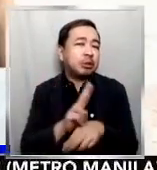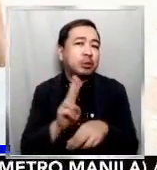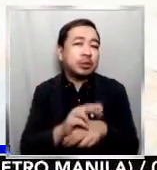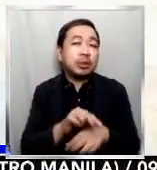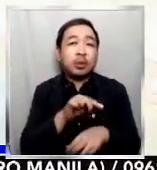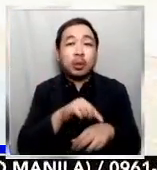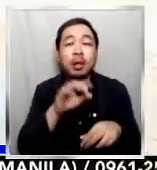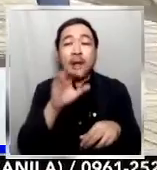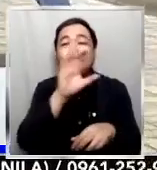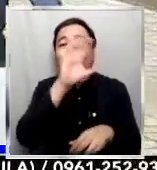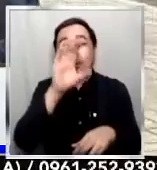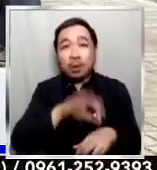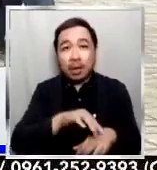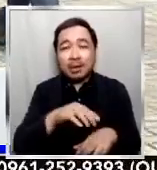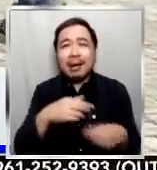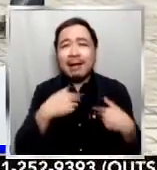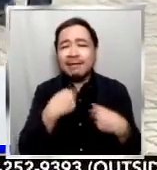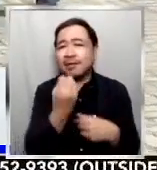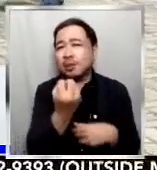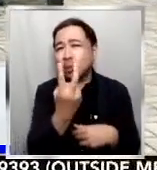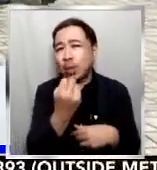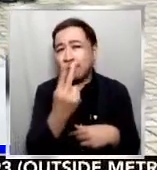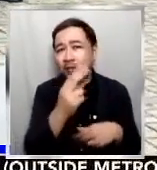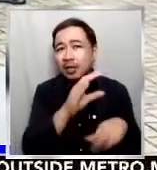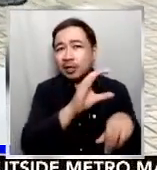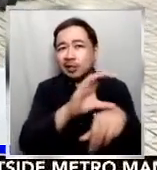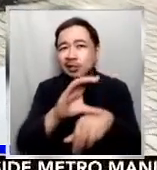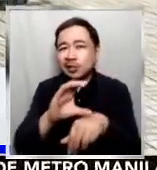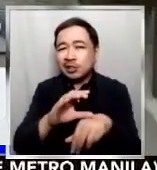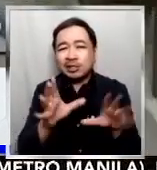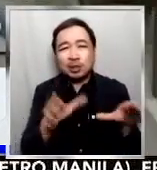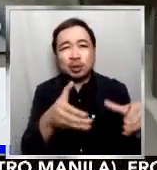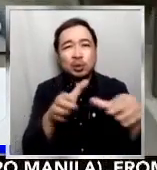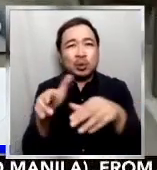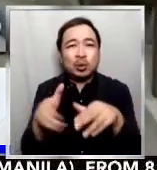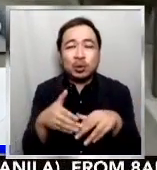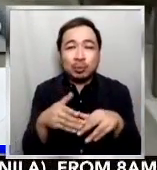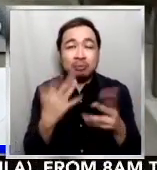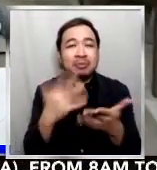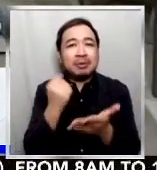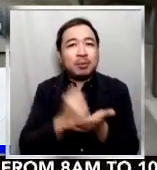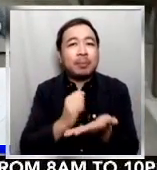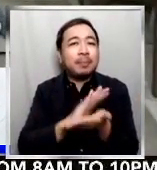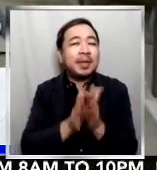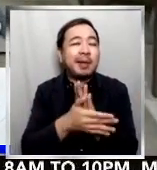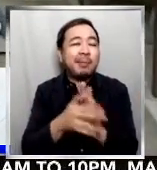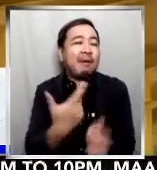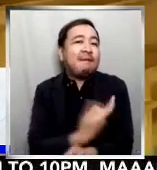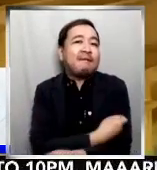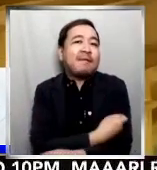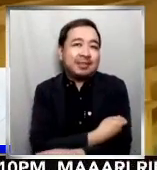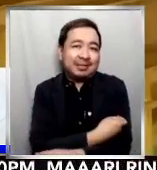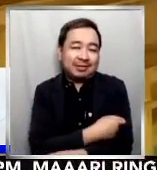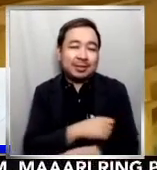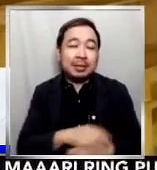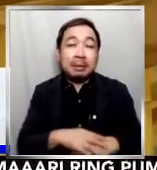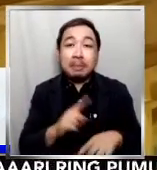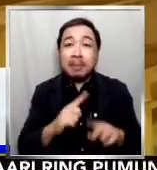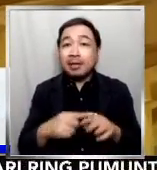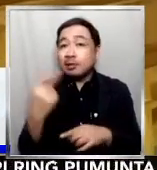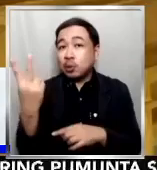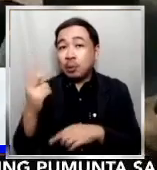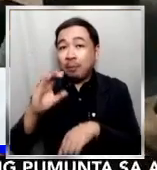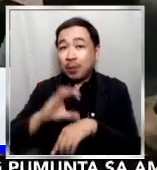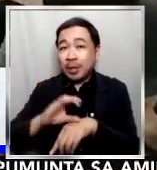nasa 12 parokya raw ang na-accredit para maging vaccination sites. Pero ang 2 parokya sa Caloocan, nakapagbakuna kung